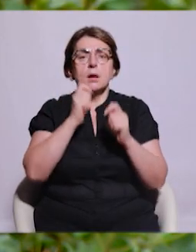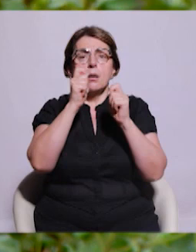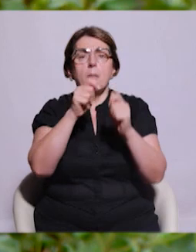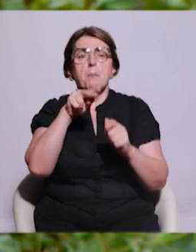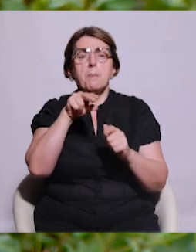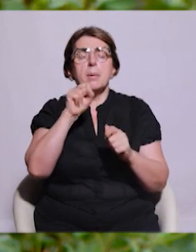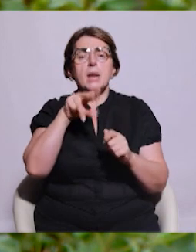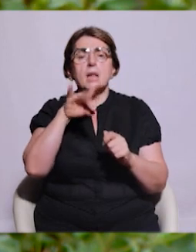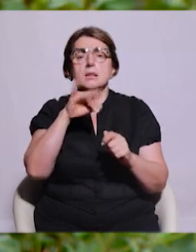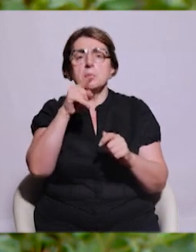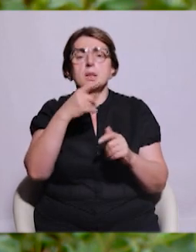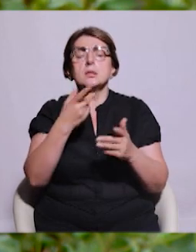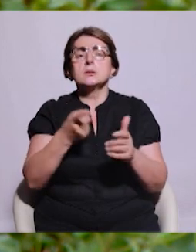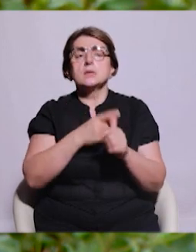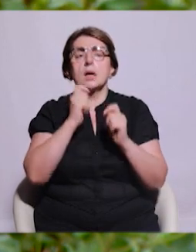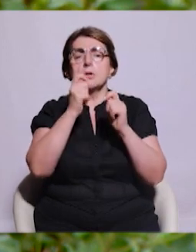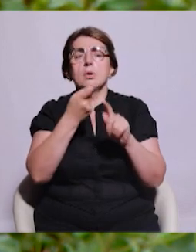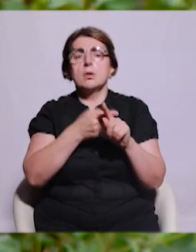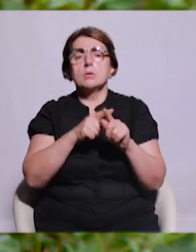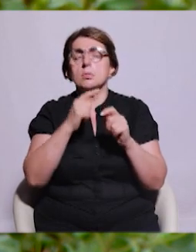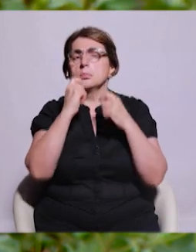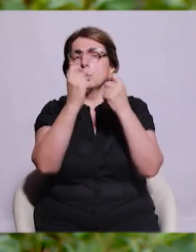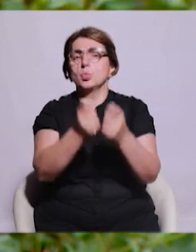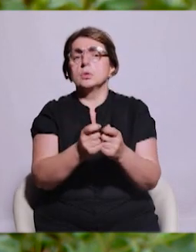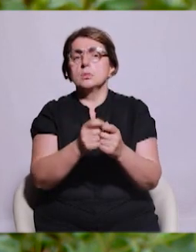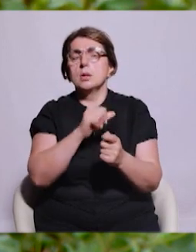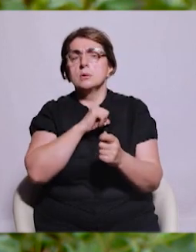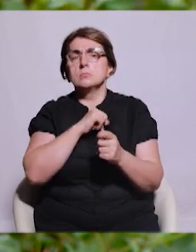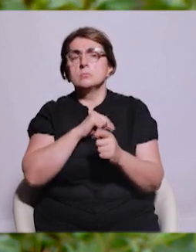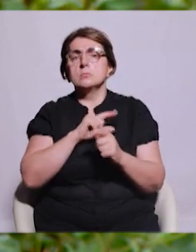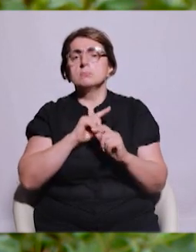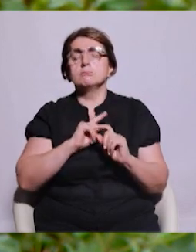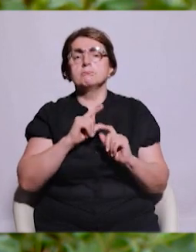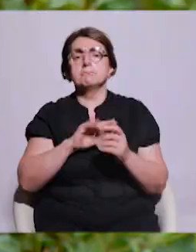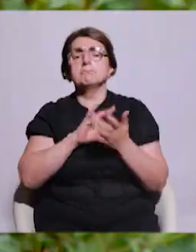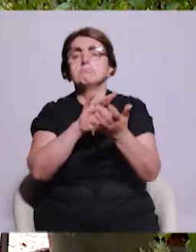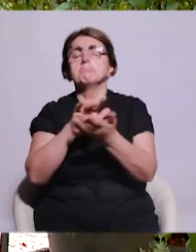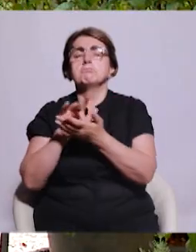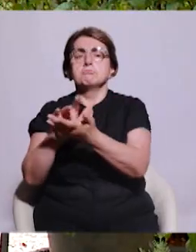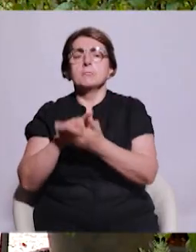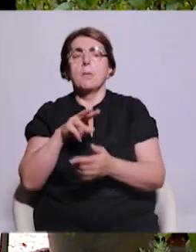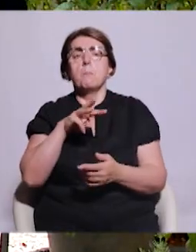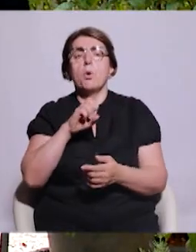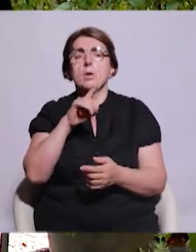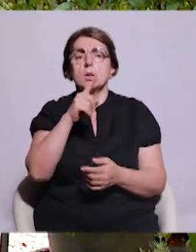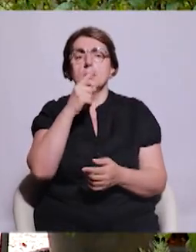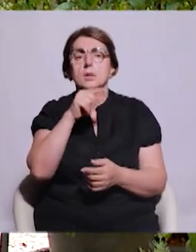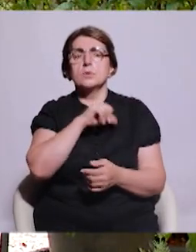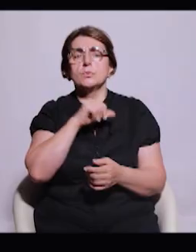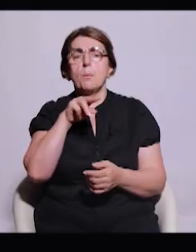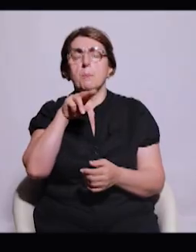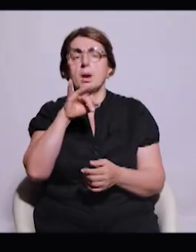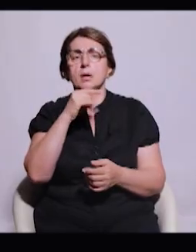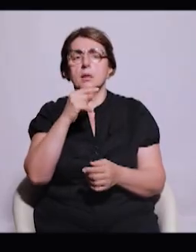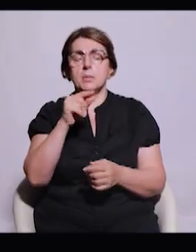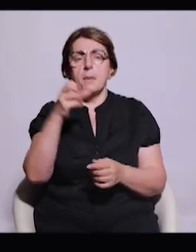რაც ნიშნავს მოხეტიალეს. თქვენი აზრით, რატომ უნდა დაერქმიათ მოხეტიალეები მათთვის? დააკვირდით ფოტოს.